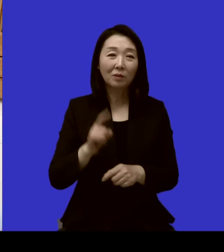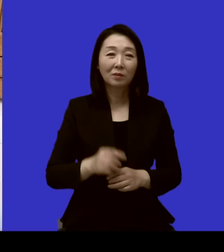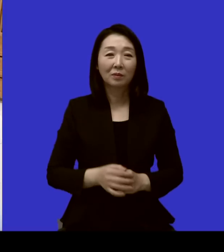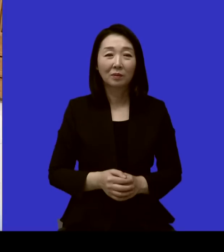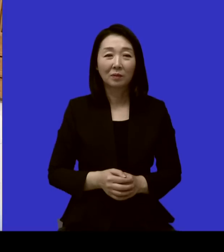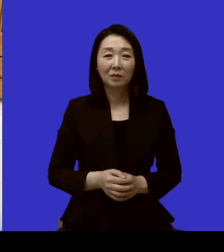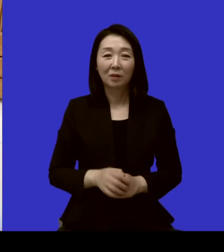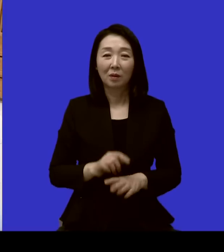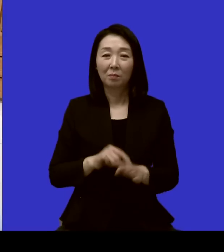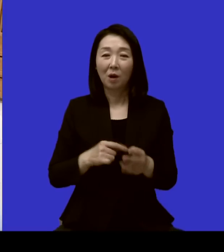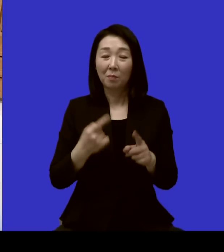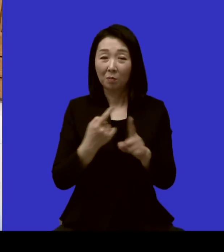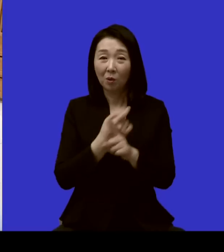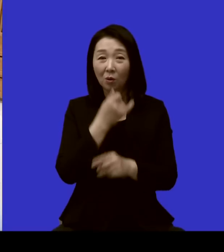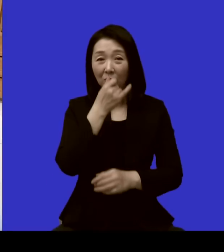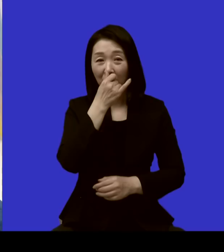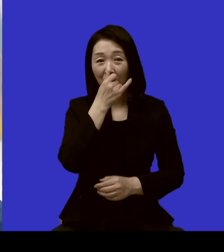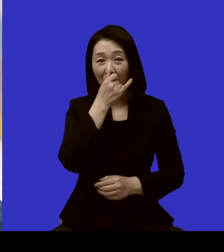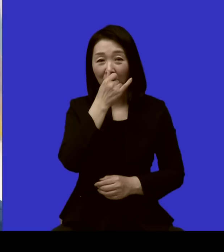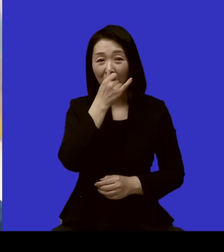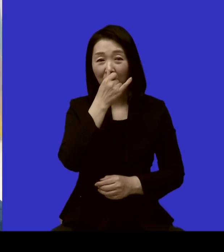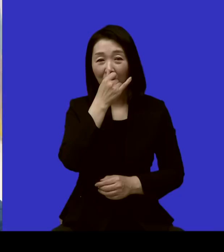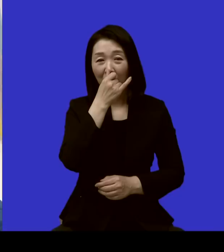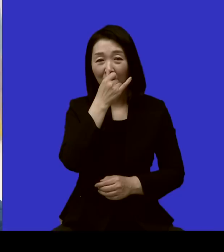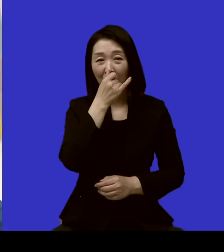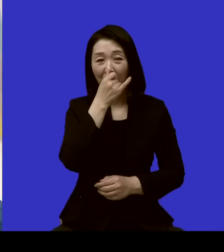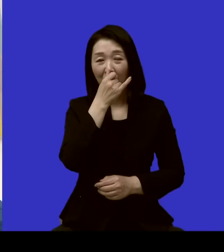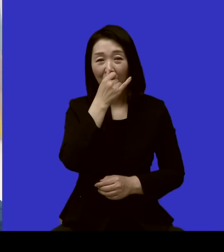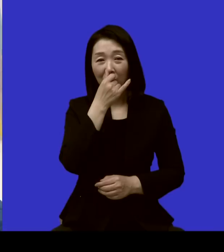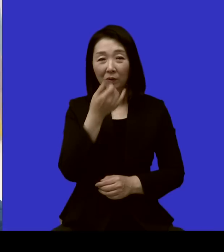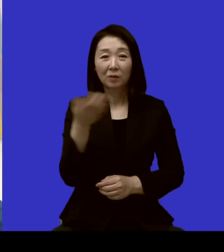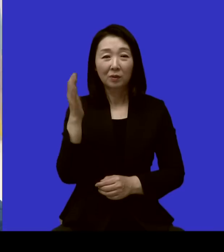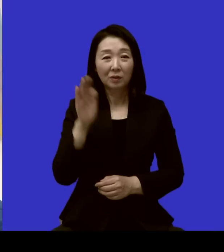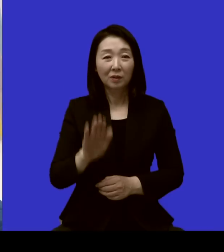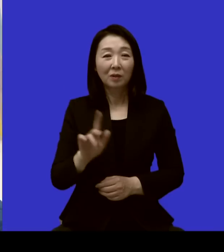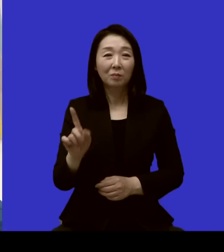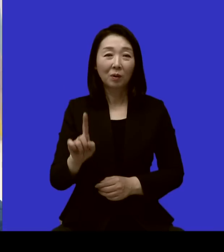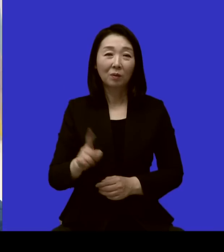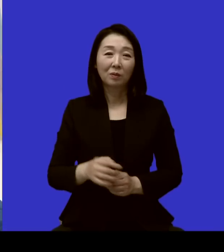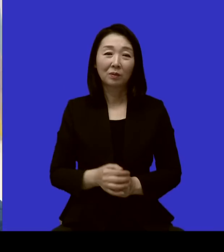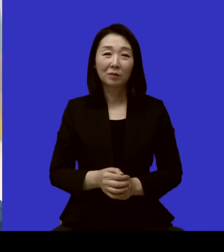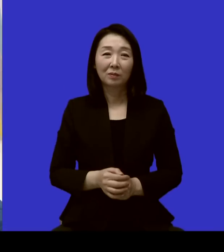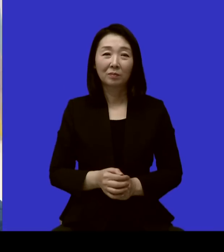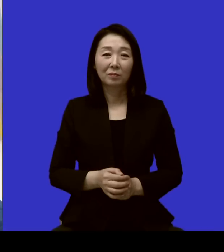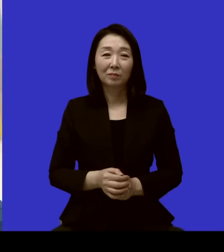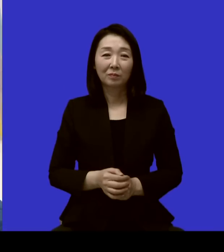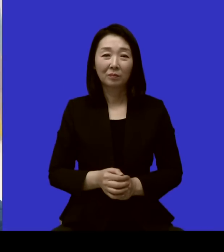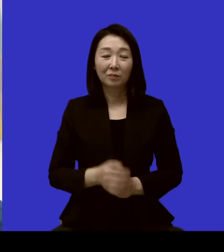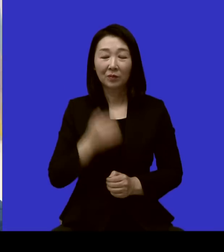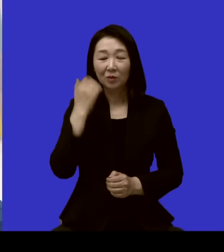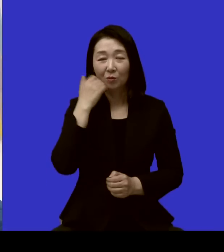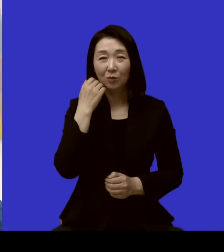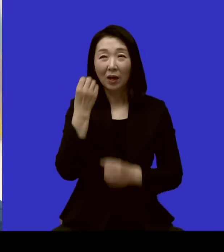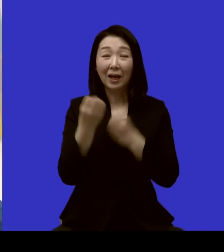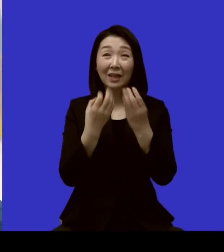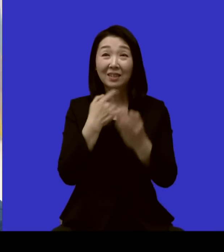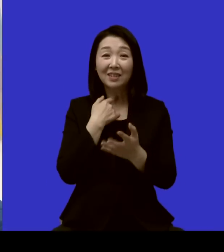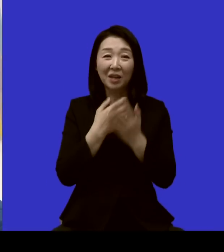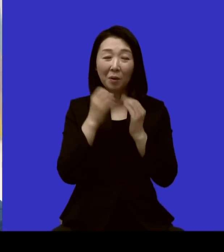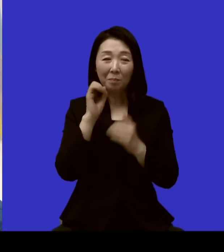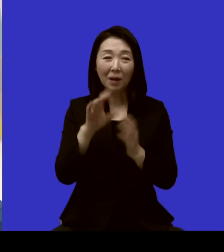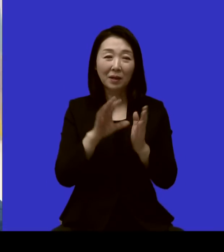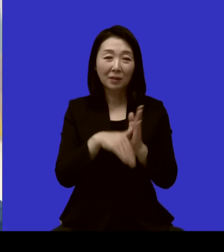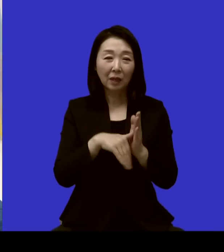이 마음의 변화는 생겼는데 네. 이게 뭐랄까, 어떤 분들이 간증을 하거나 체험을 네.